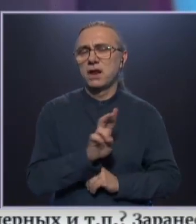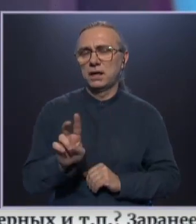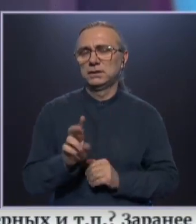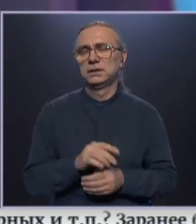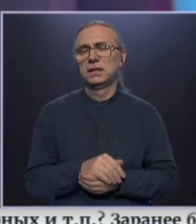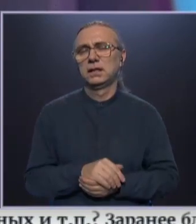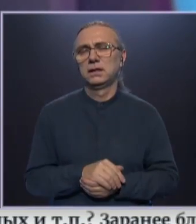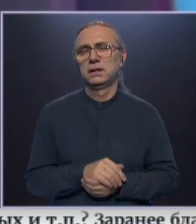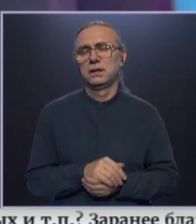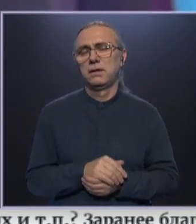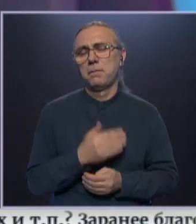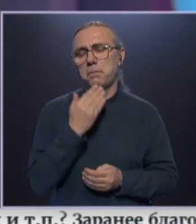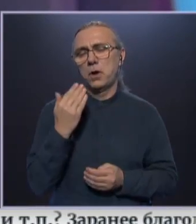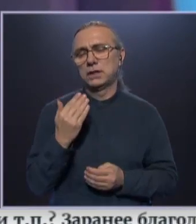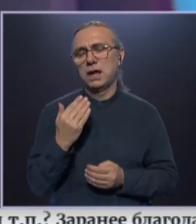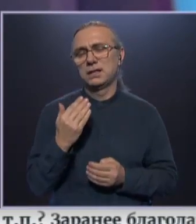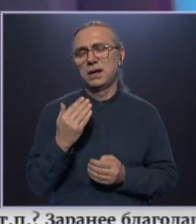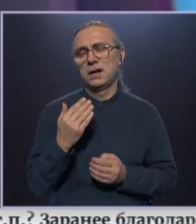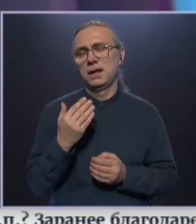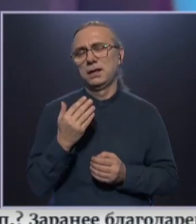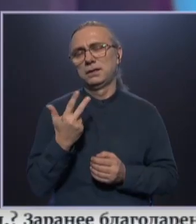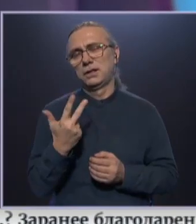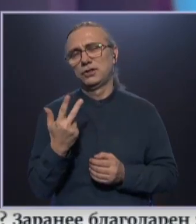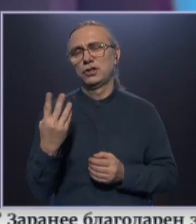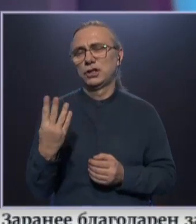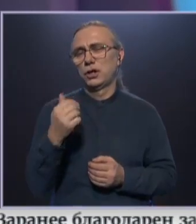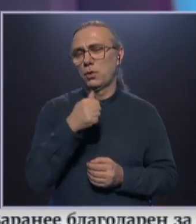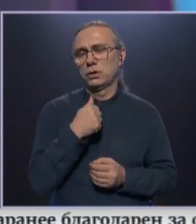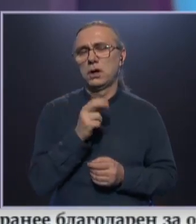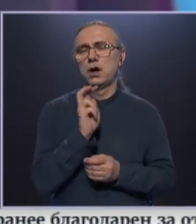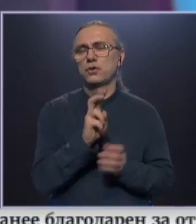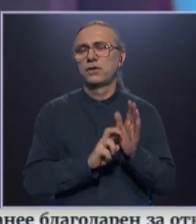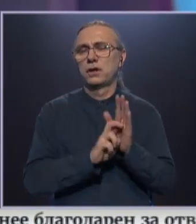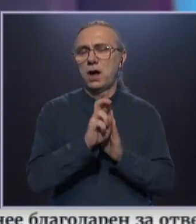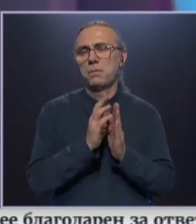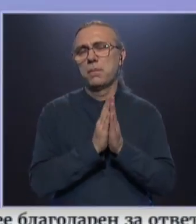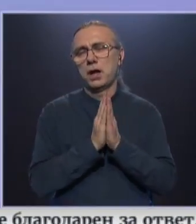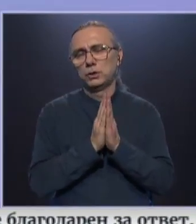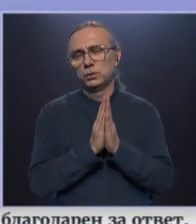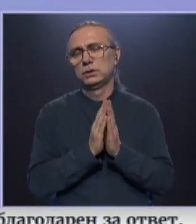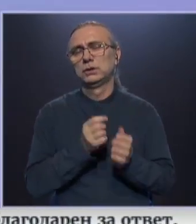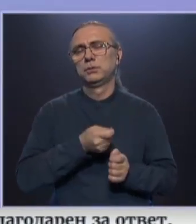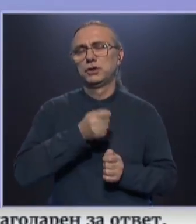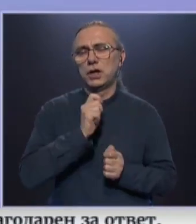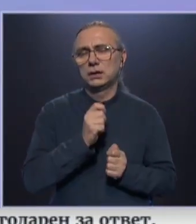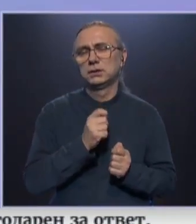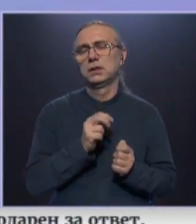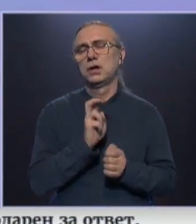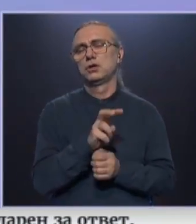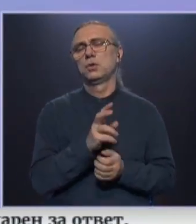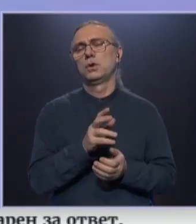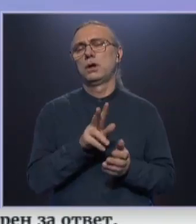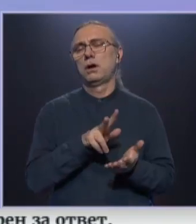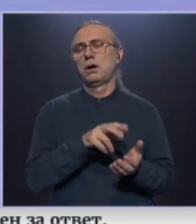последние вот 3-4 года. Хожу часто в храм, молюсь, к причастию хожу и каюсь в своих грехах. И вот